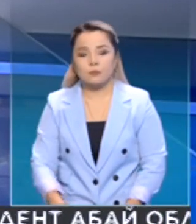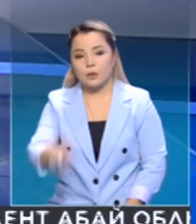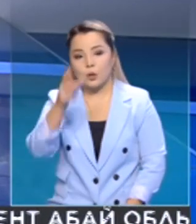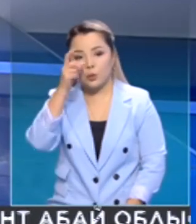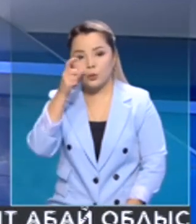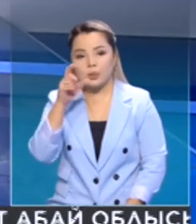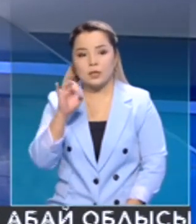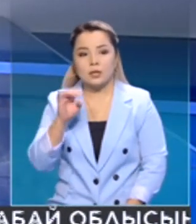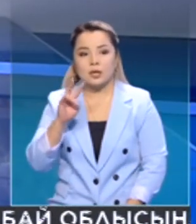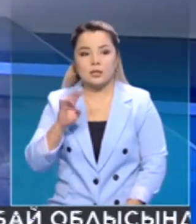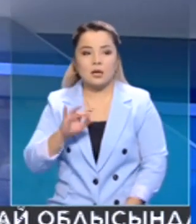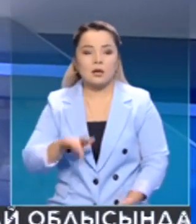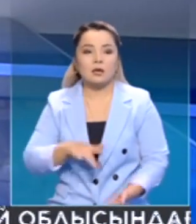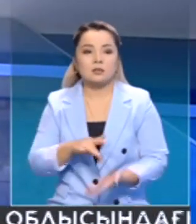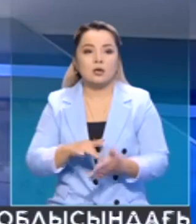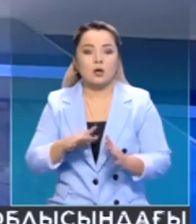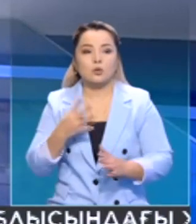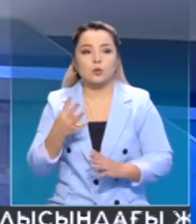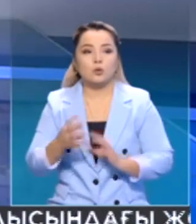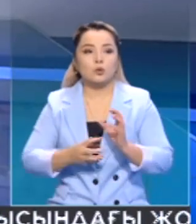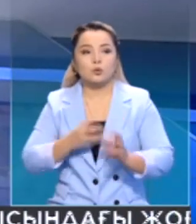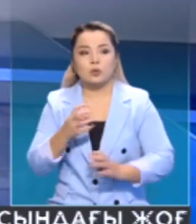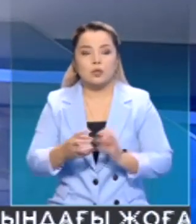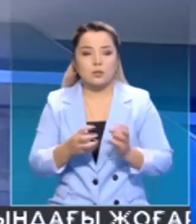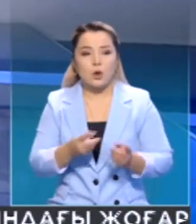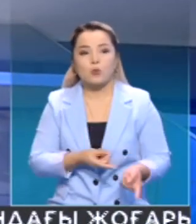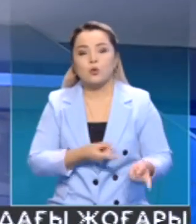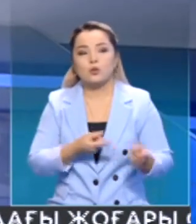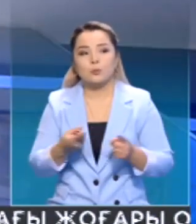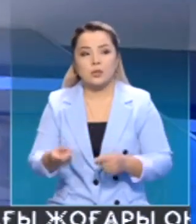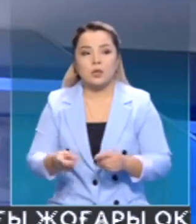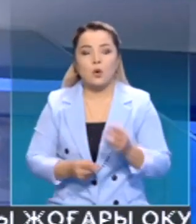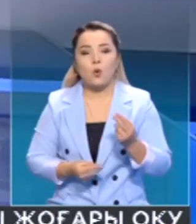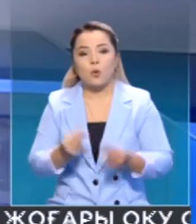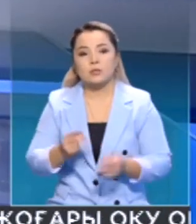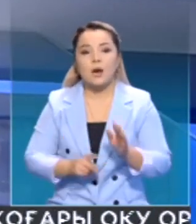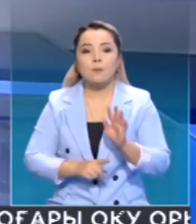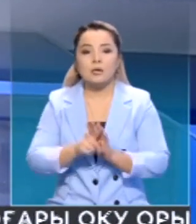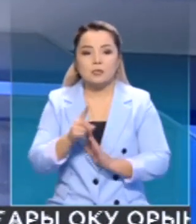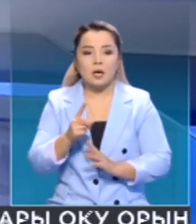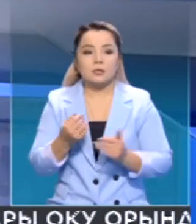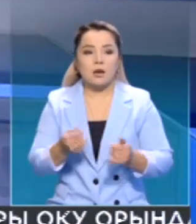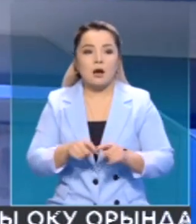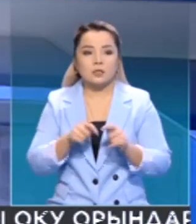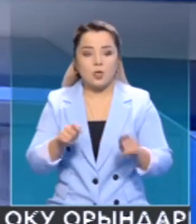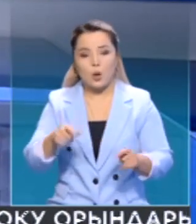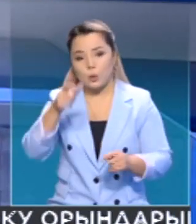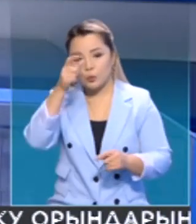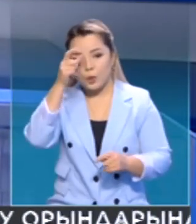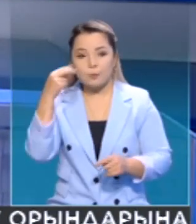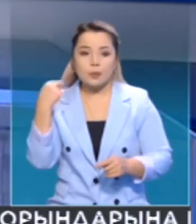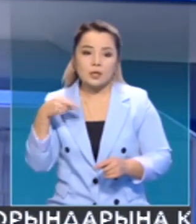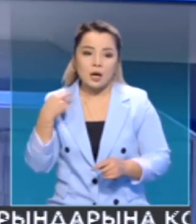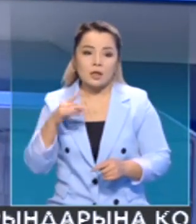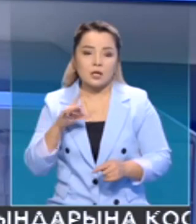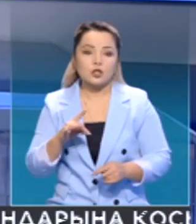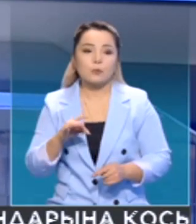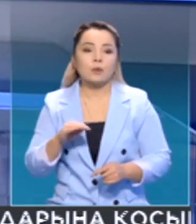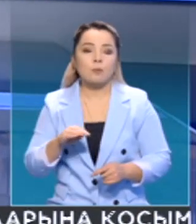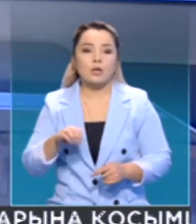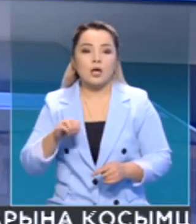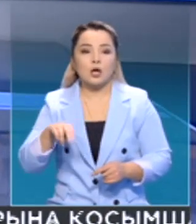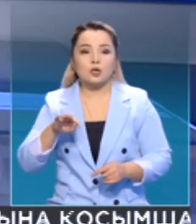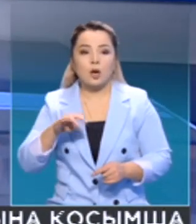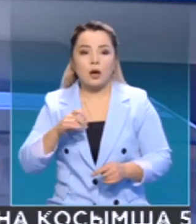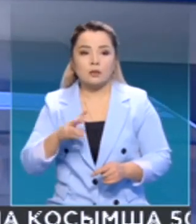Түркияның Изник қаласында 4-ші дүниежүзілік көшпенділер ойындары басталды. Ашылу салтанатында Түркия президенті Режеп Тайып Ердоған